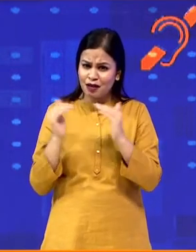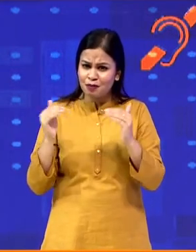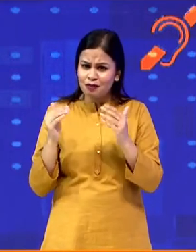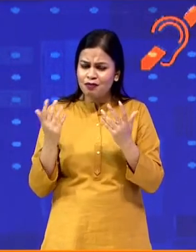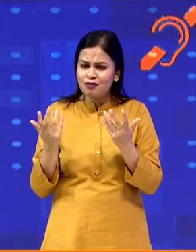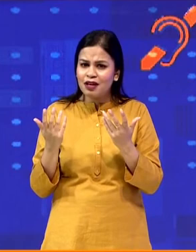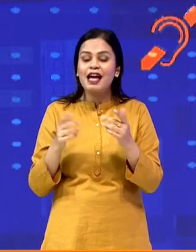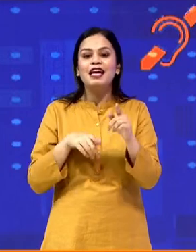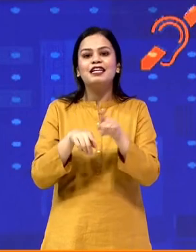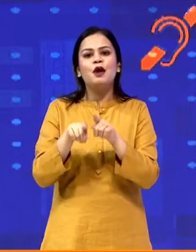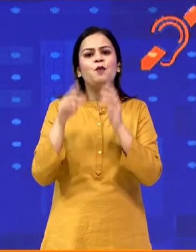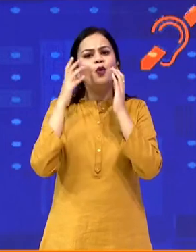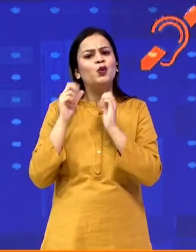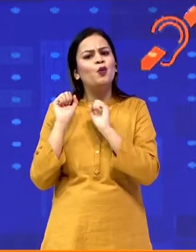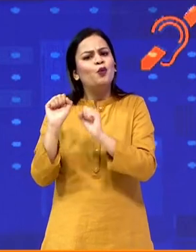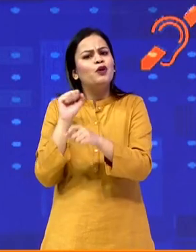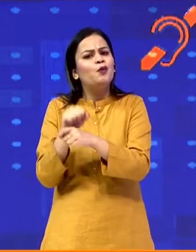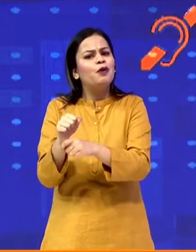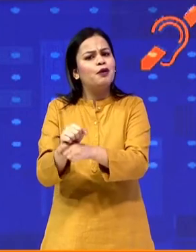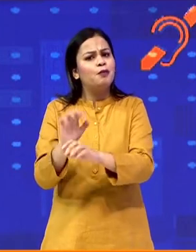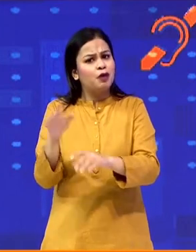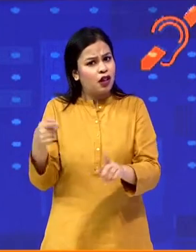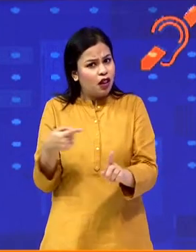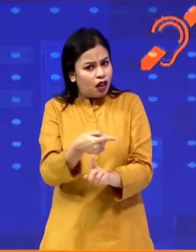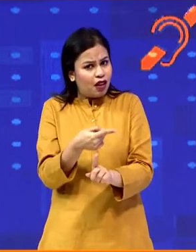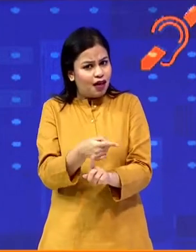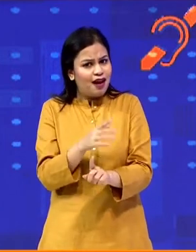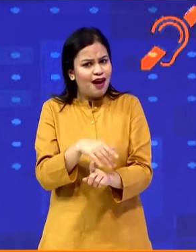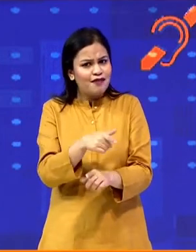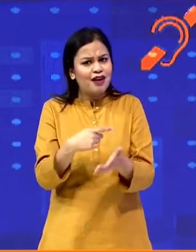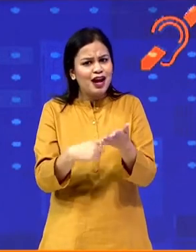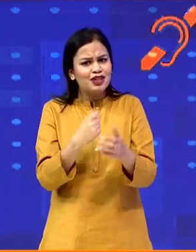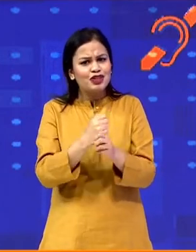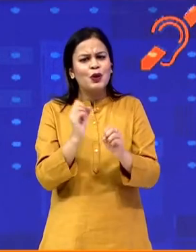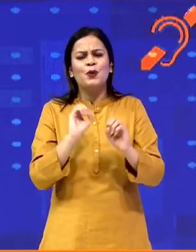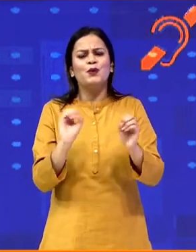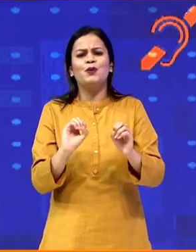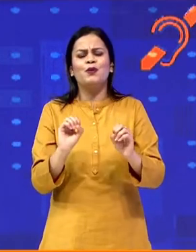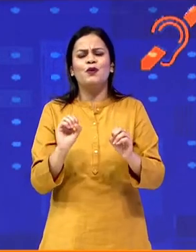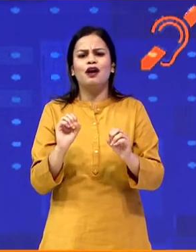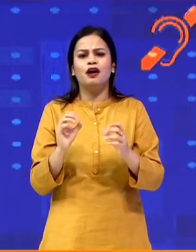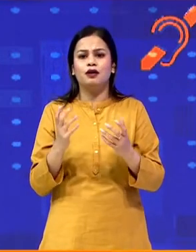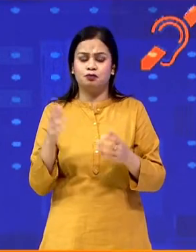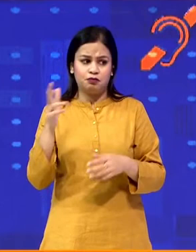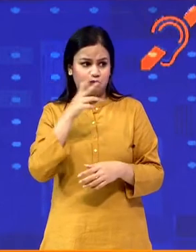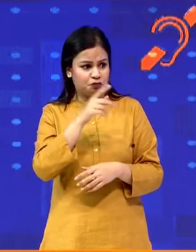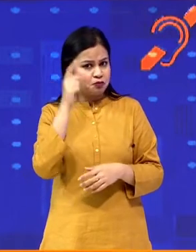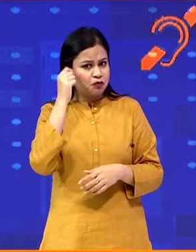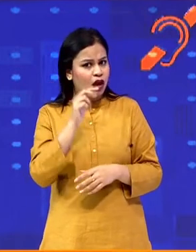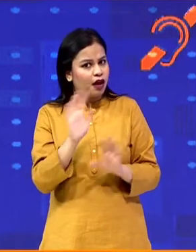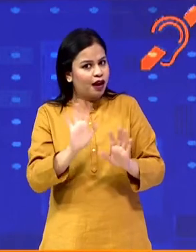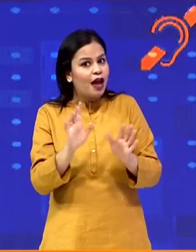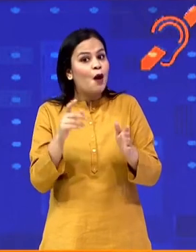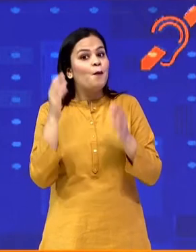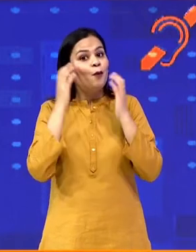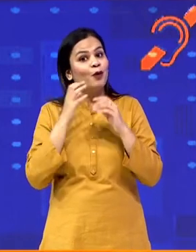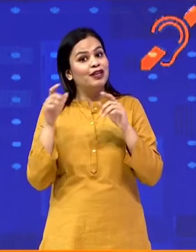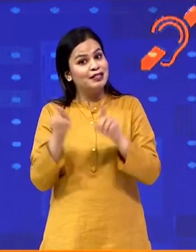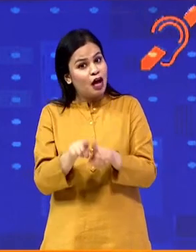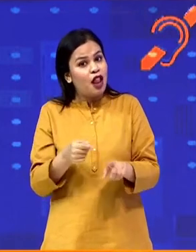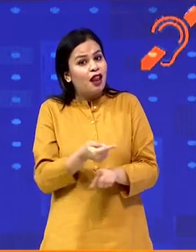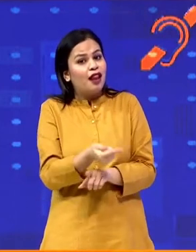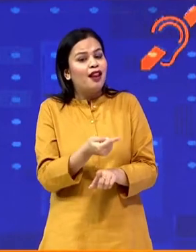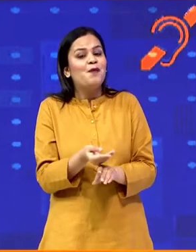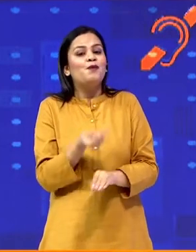अरे मोदी जी अपना कम कर रहे हैं वो नहीं तुम्हें चढ़ते हैं अब जब आपका मोदी जी खूब चढ़ते हैं